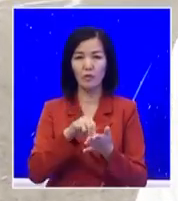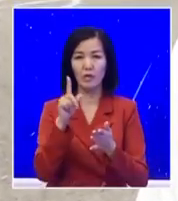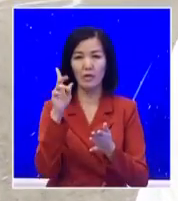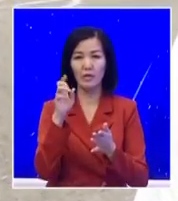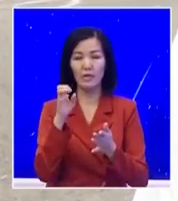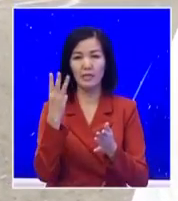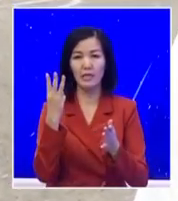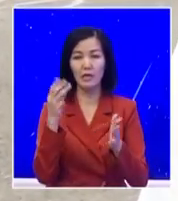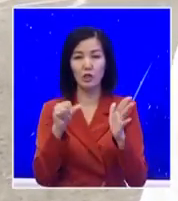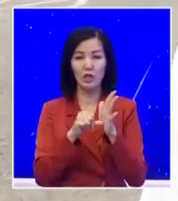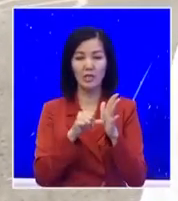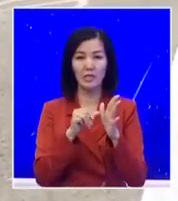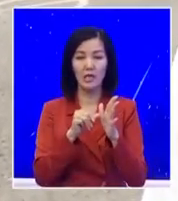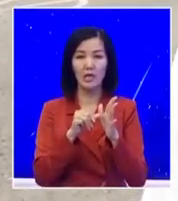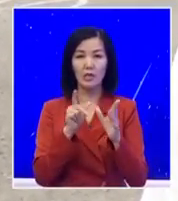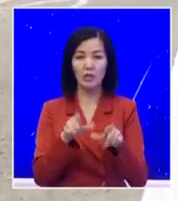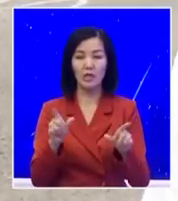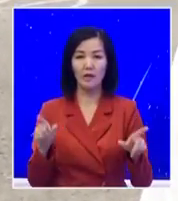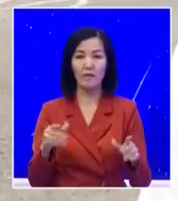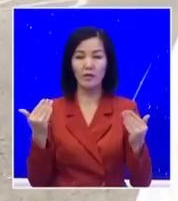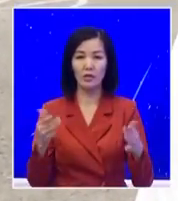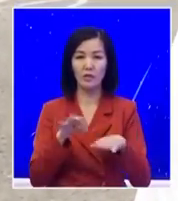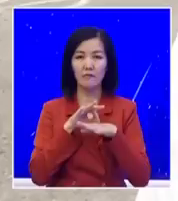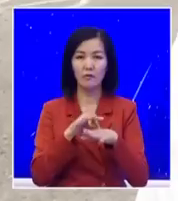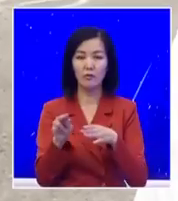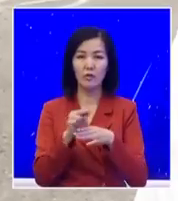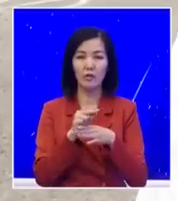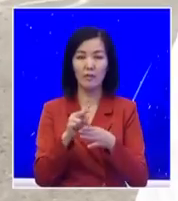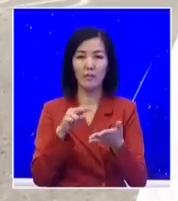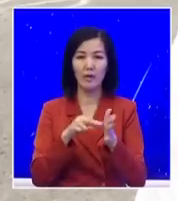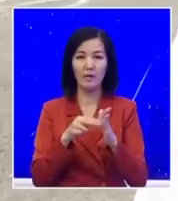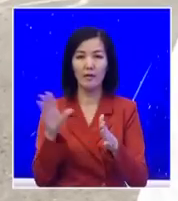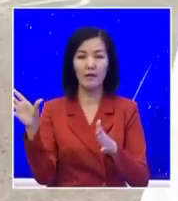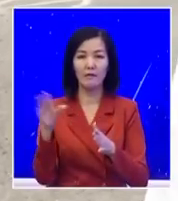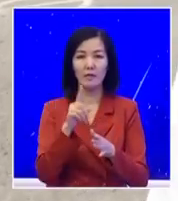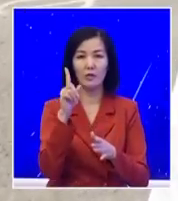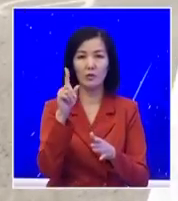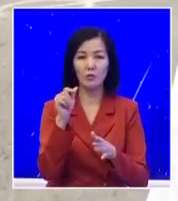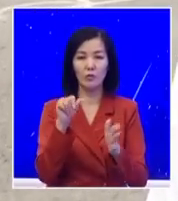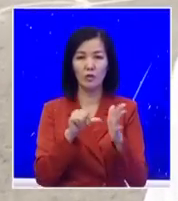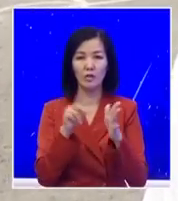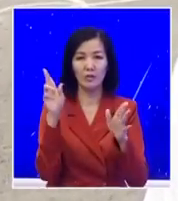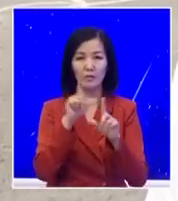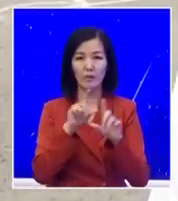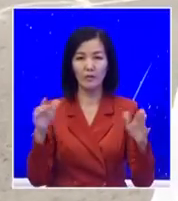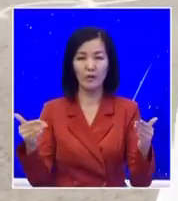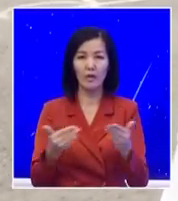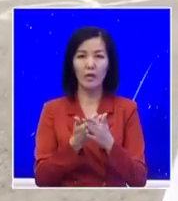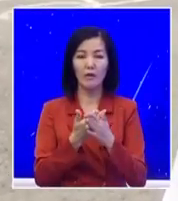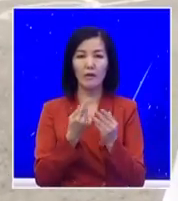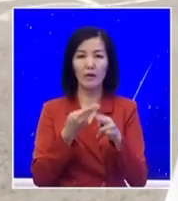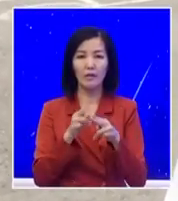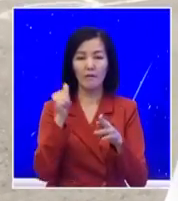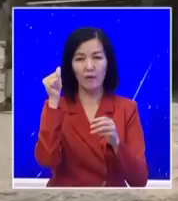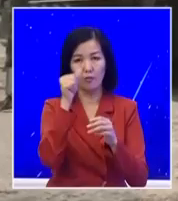человек. Ведется активная работа по ремонту и реконструкции. Согласно нашему плану, мы все 106 объектов введем в эксплуатацию до конца текущего